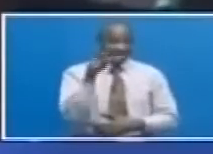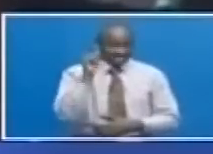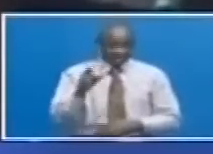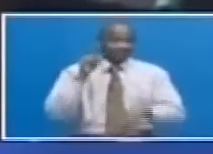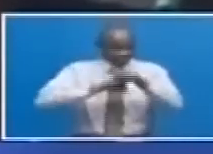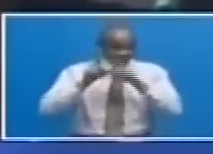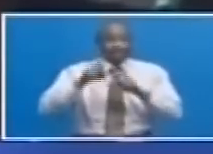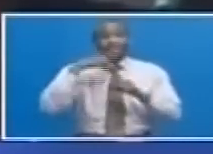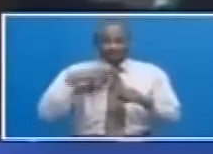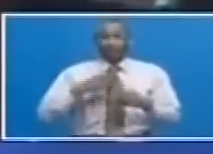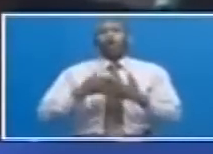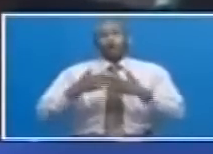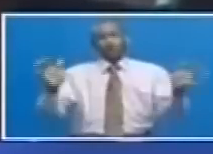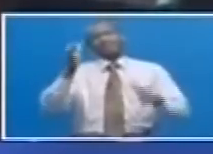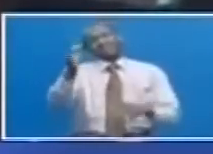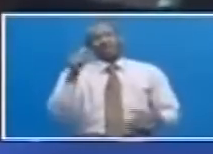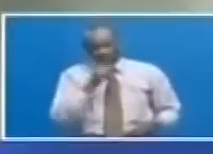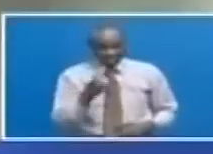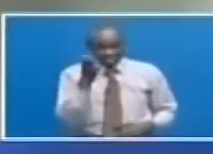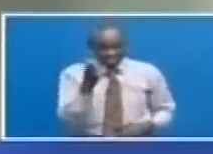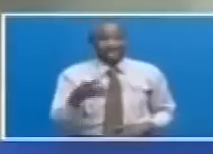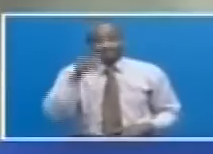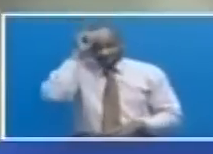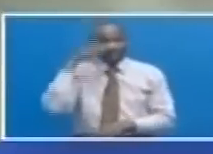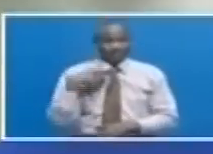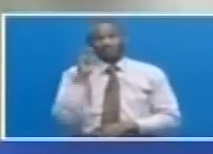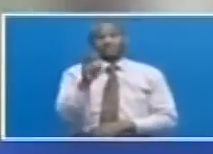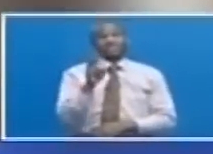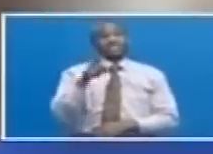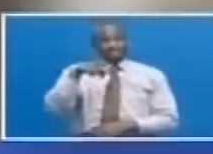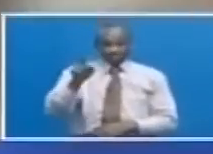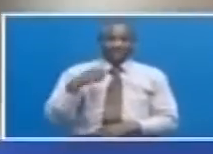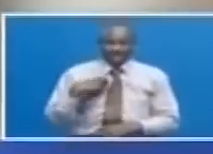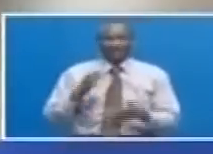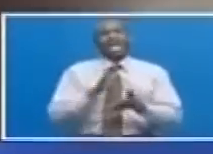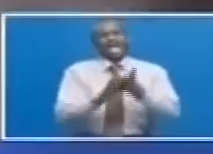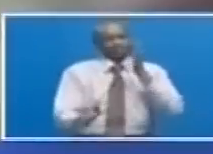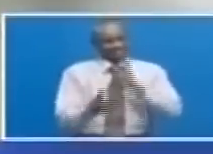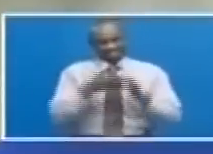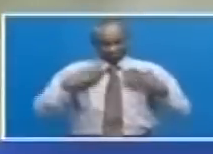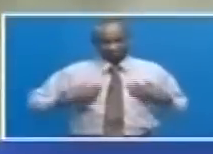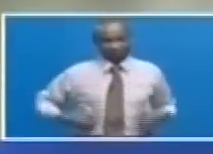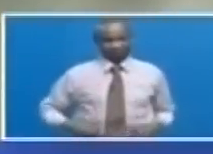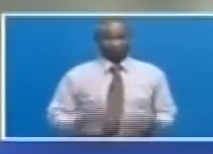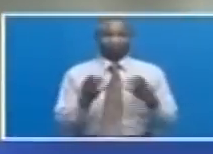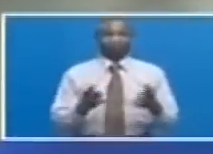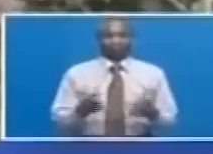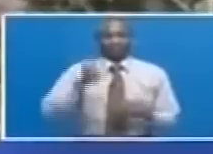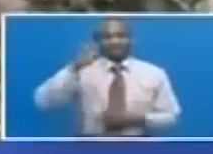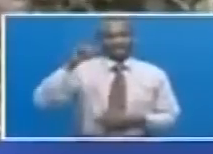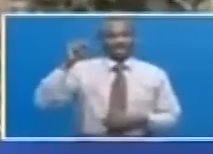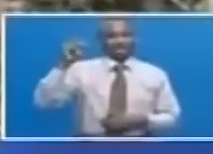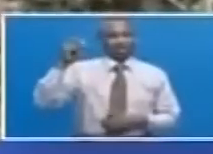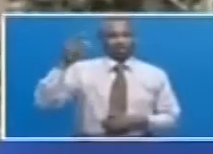mikononi ataanikwa na wenzake mbele ya wazee na wanakijiji tayari kufanyiwa tambiko hiyo mahususi maarufu engoro,